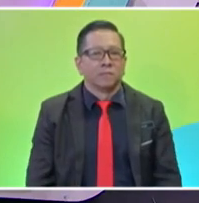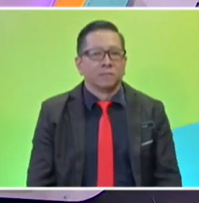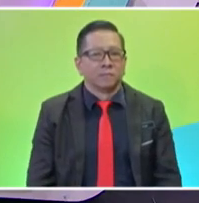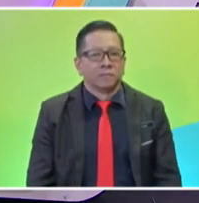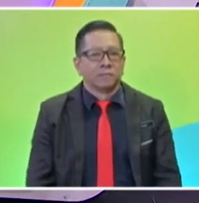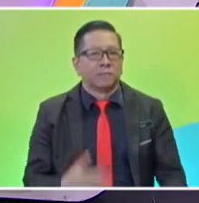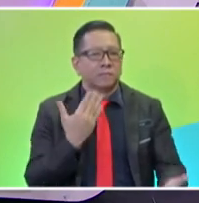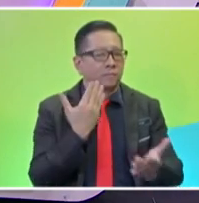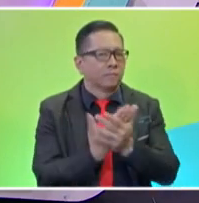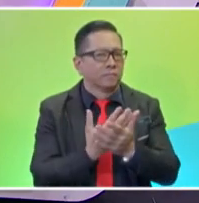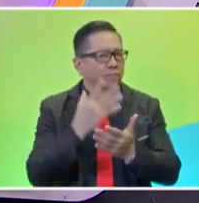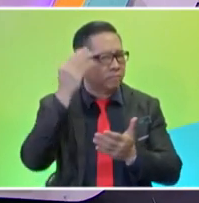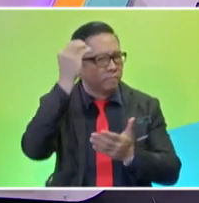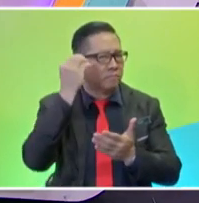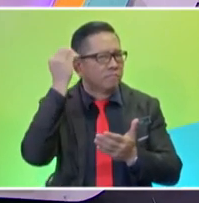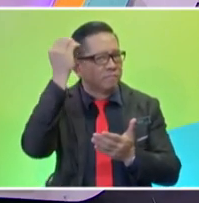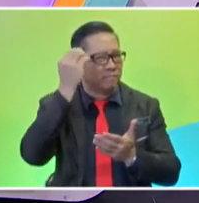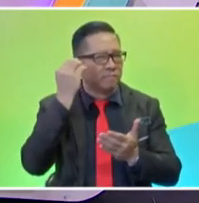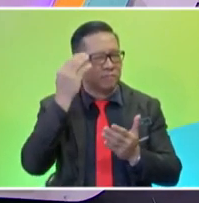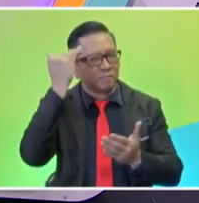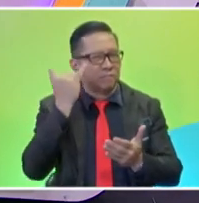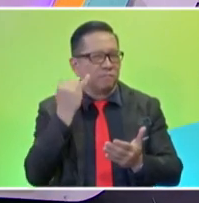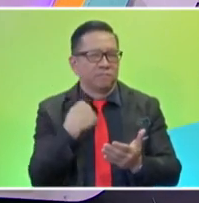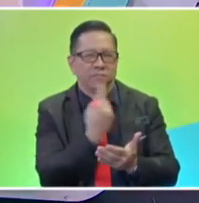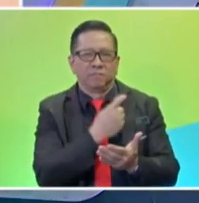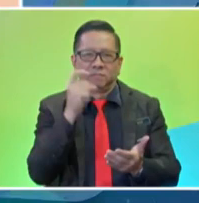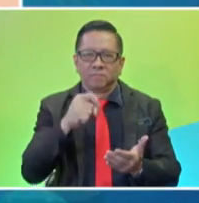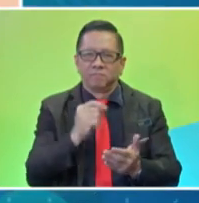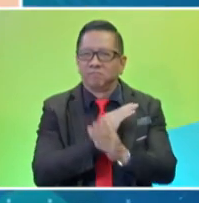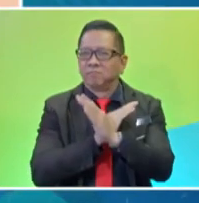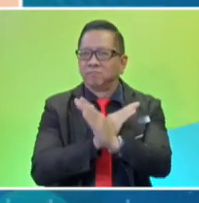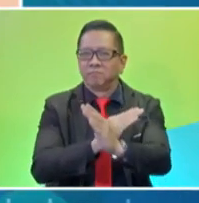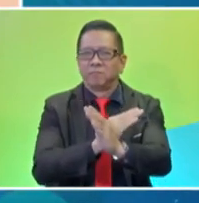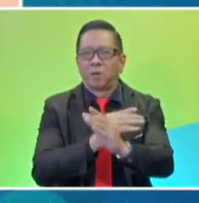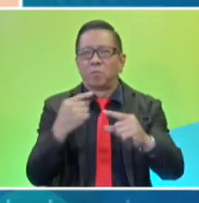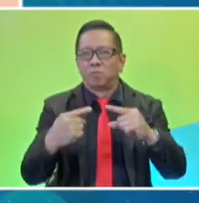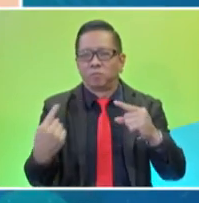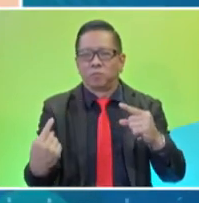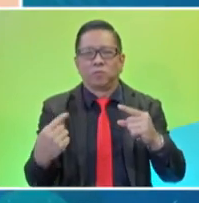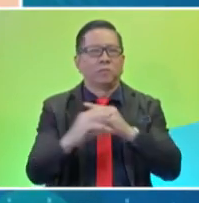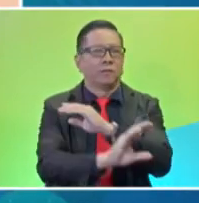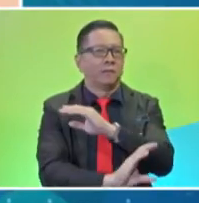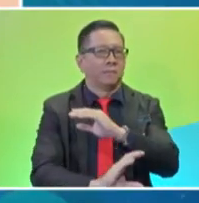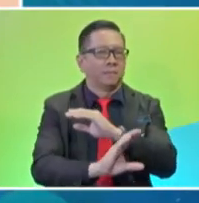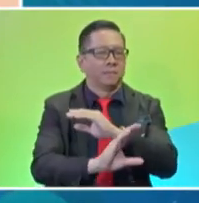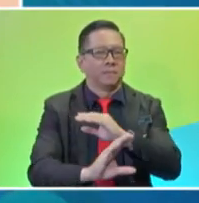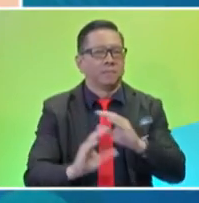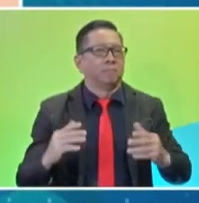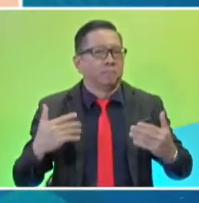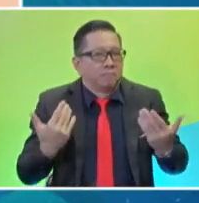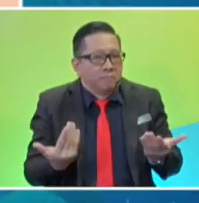pada pendapat kamu baik mengapakah kita perlu menentang musuh negara dan